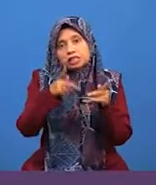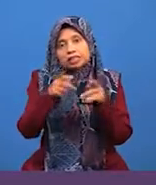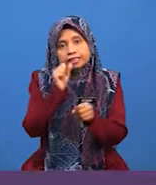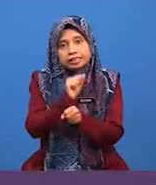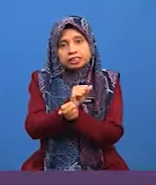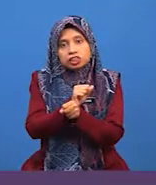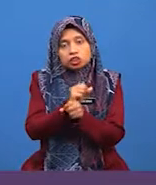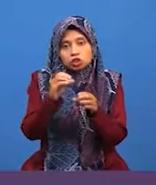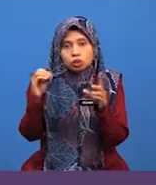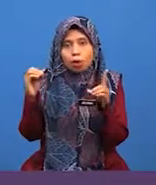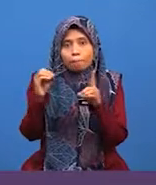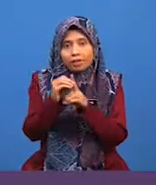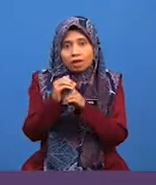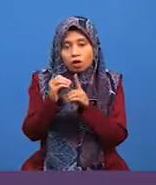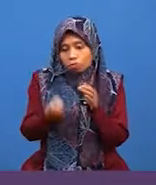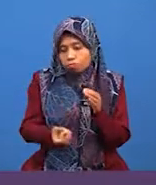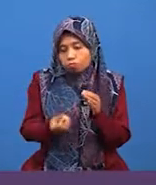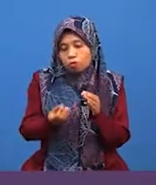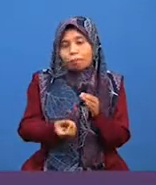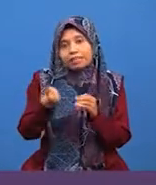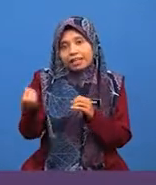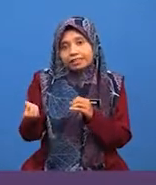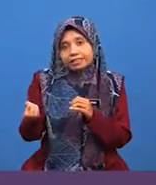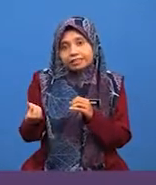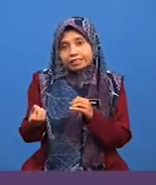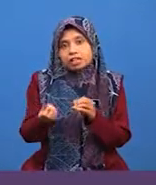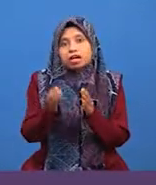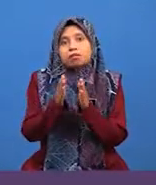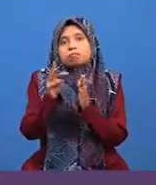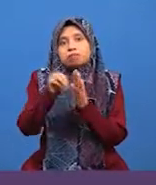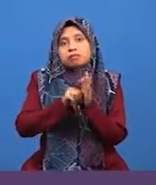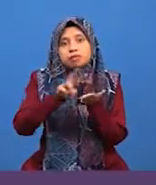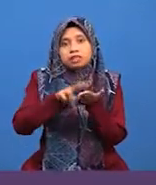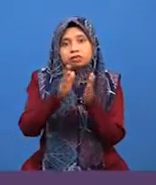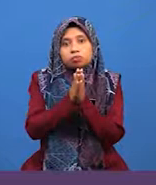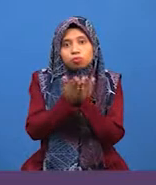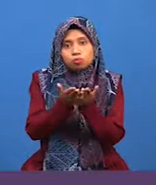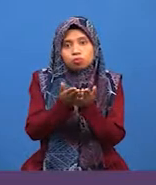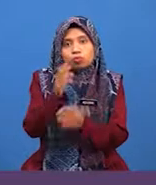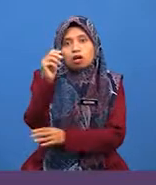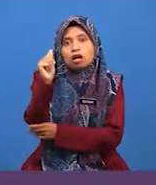objek. Membaca buku Alia di perpustakaan.